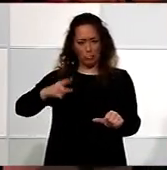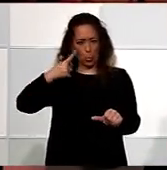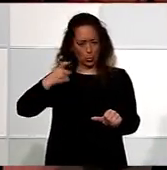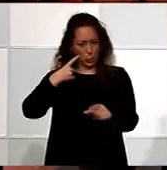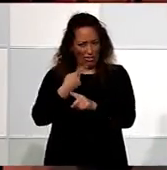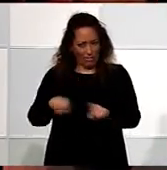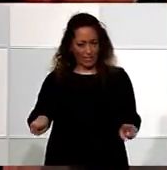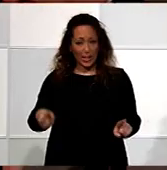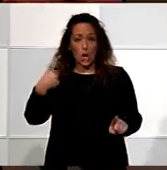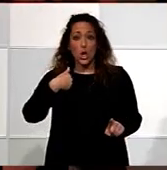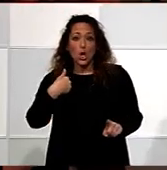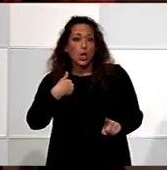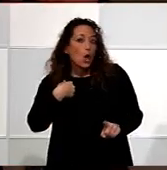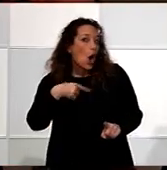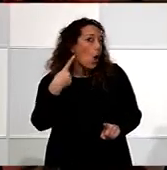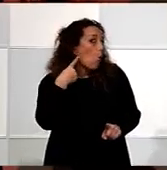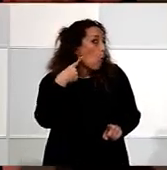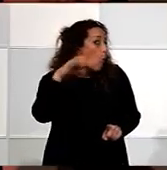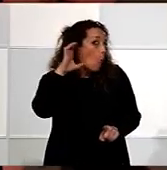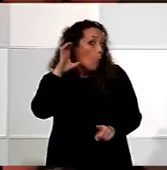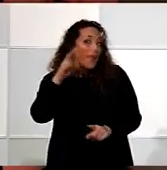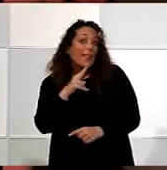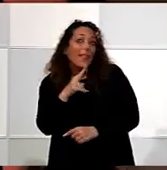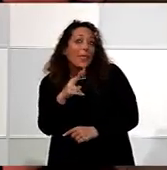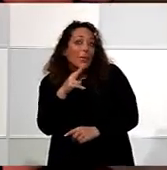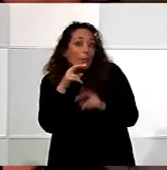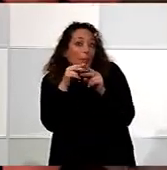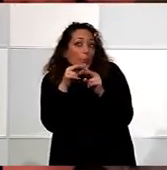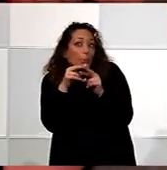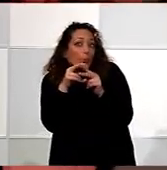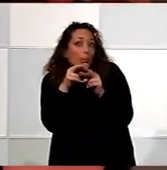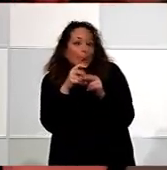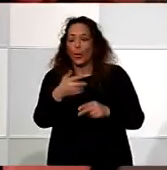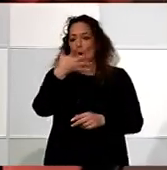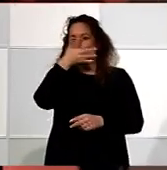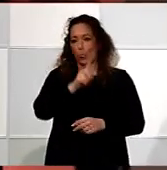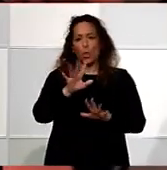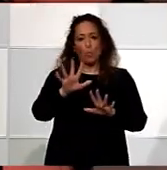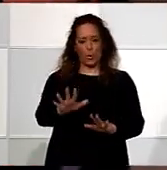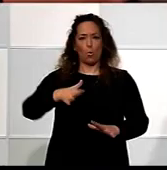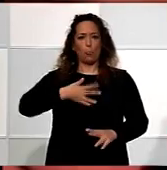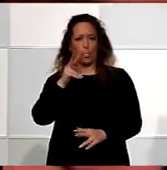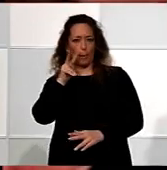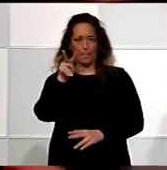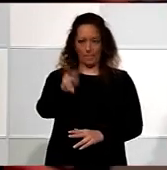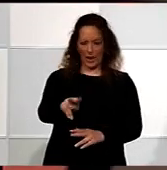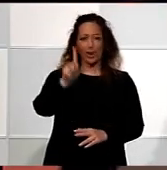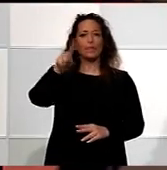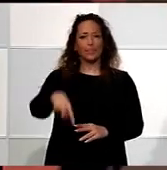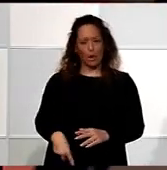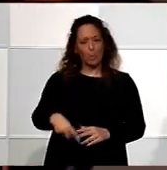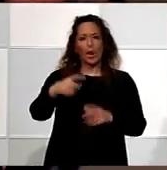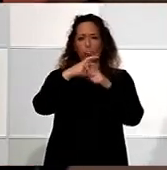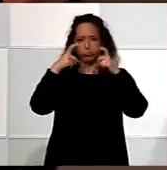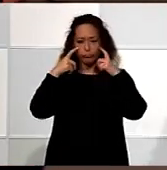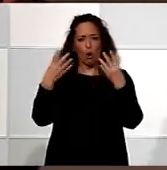No he pogut xiuxiuejar cau d'orella, com a mi m'agrada, però he pogut parlar i veure els infants. Això sí, amb mascareta i mantenint les distàncies, no?